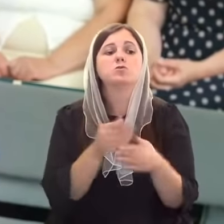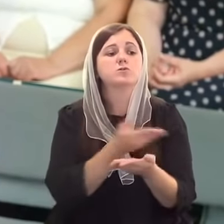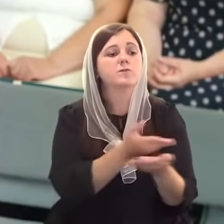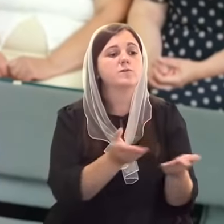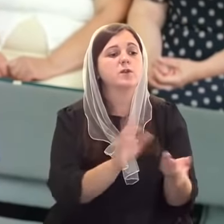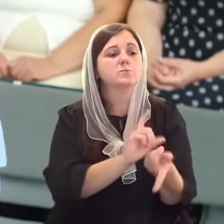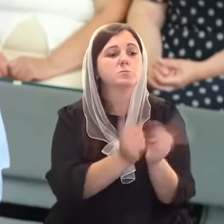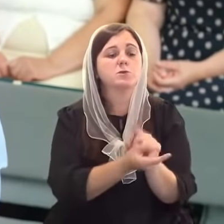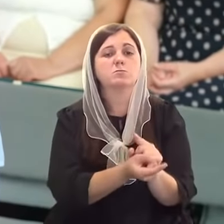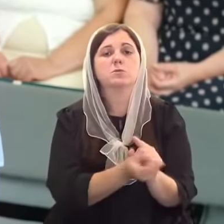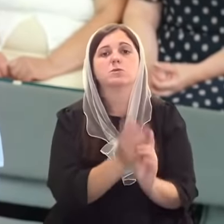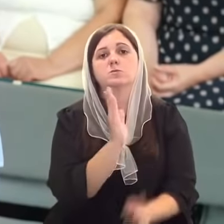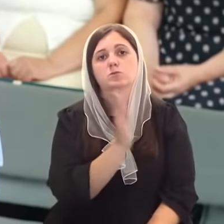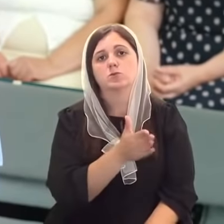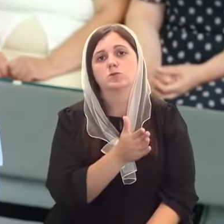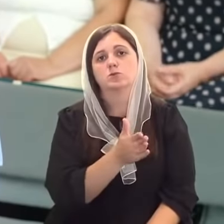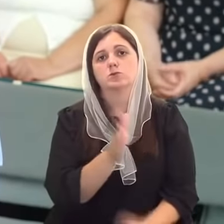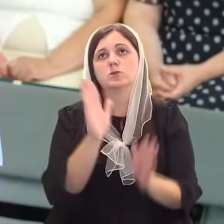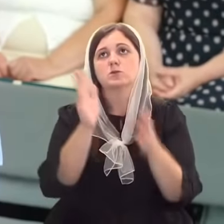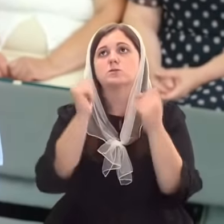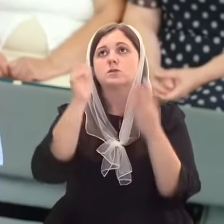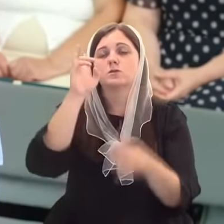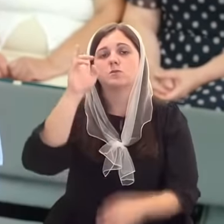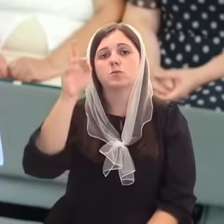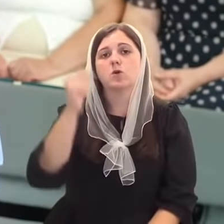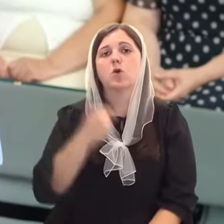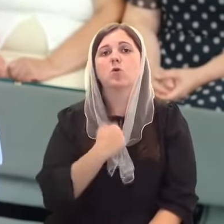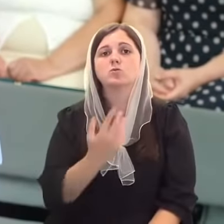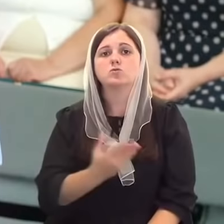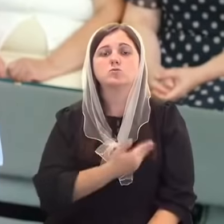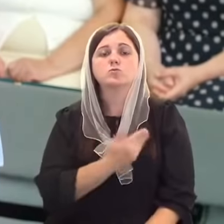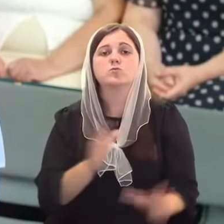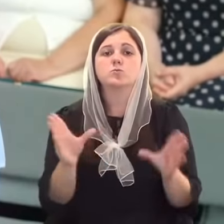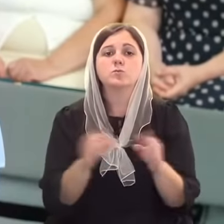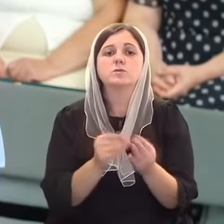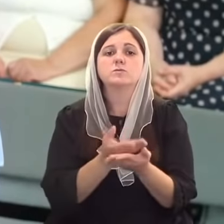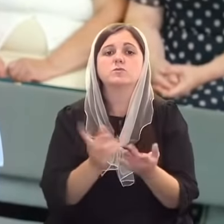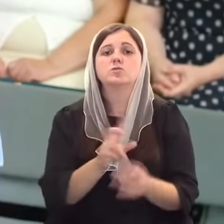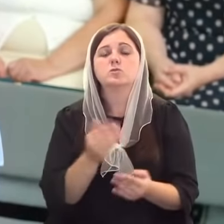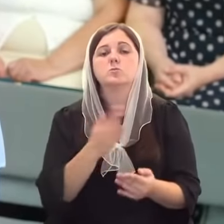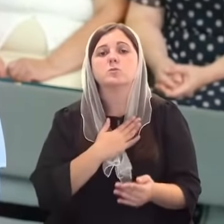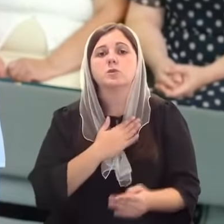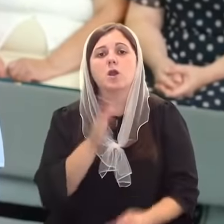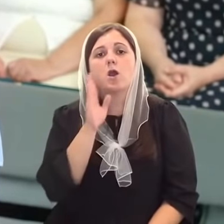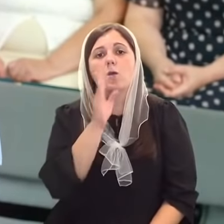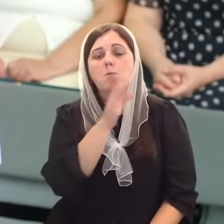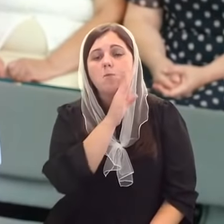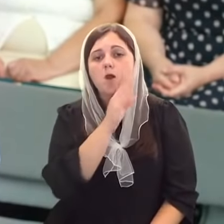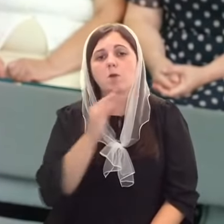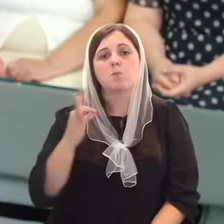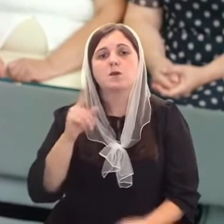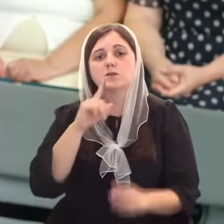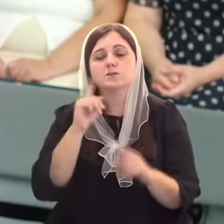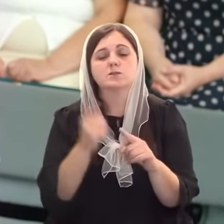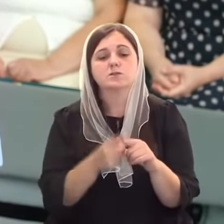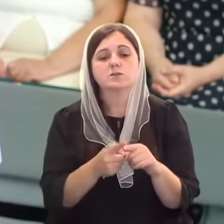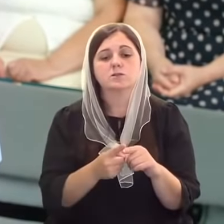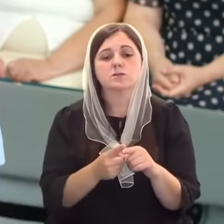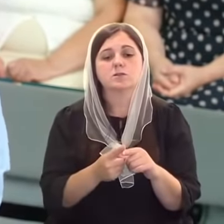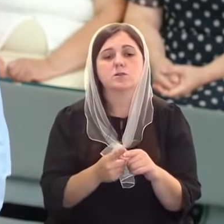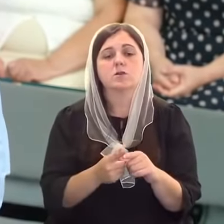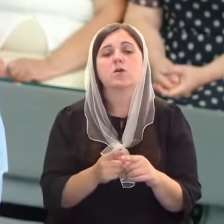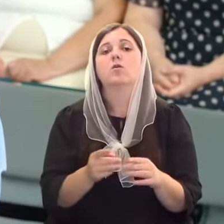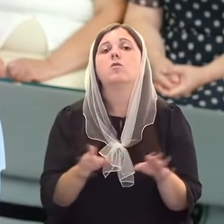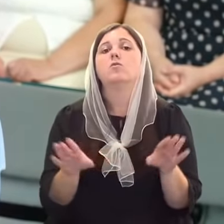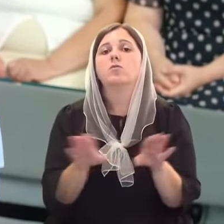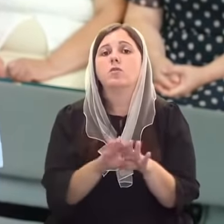произвести перемены. Слава Богу! Хочу вместе помолиться, чтобы моя мама и моя сестра не так же